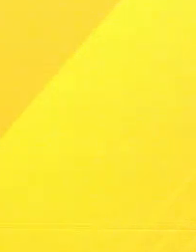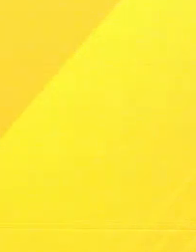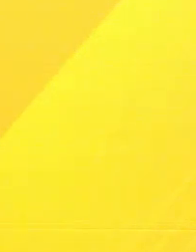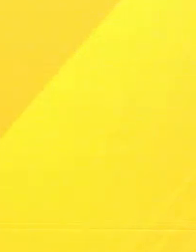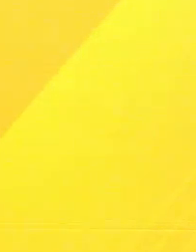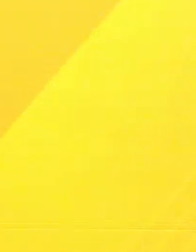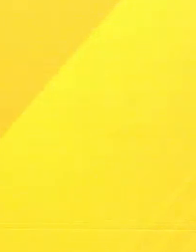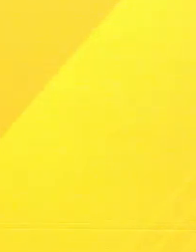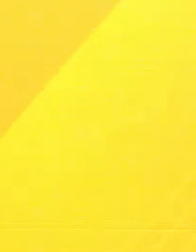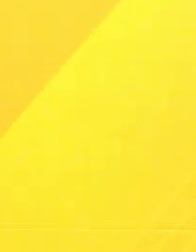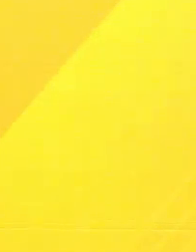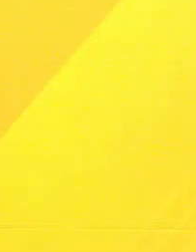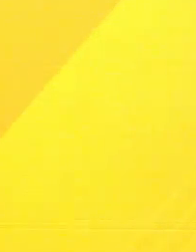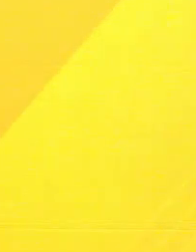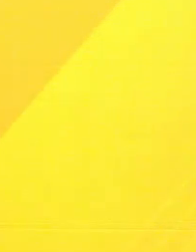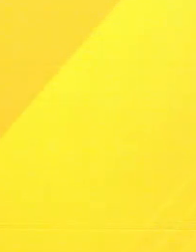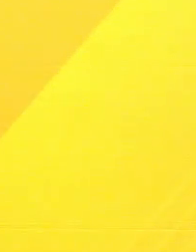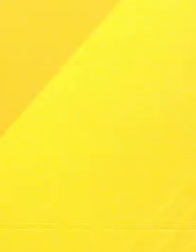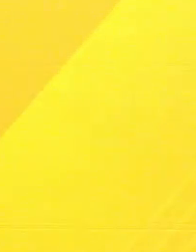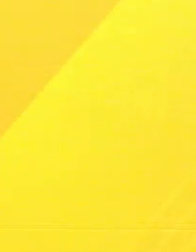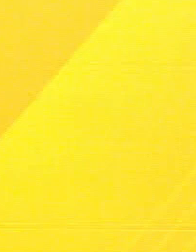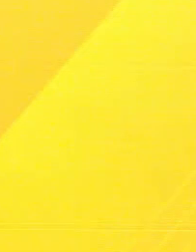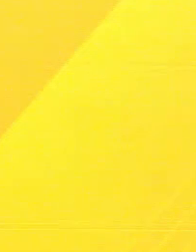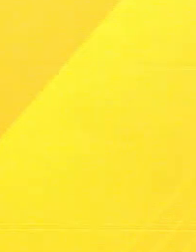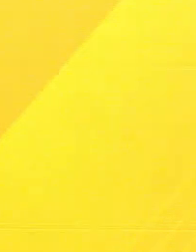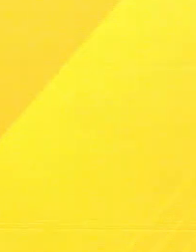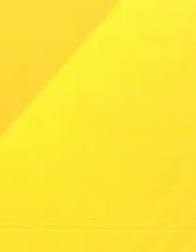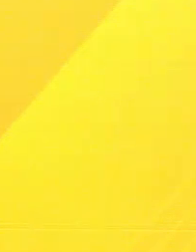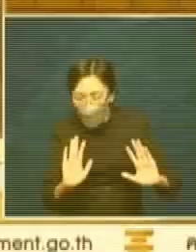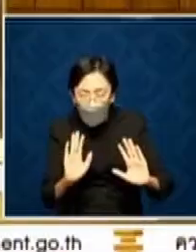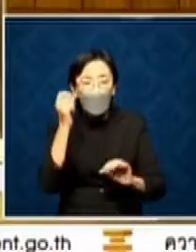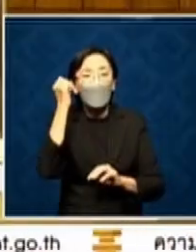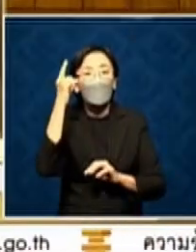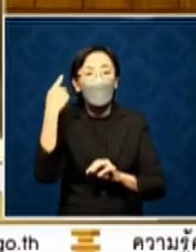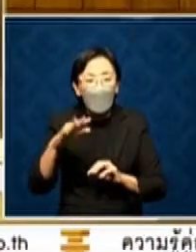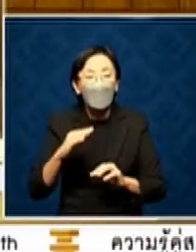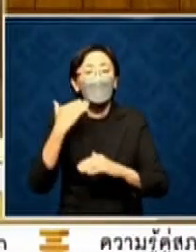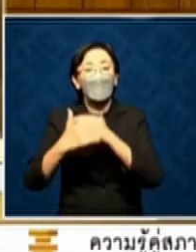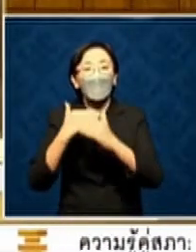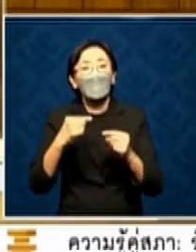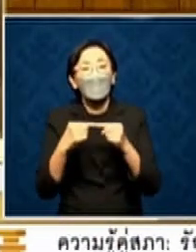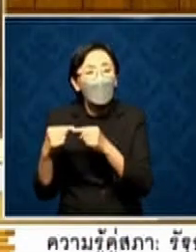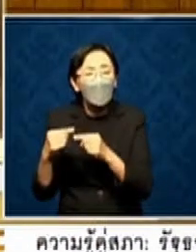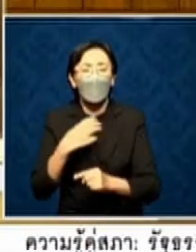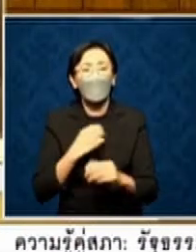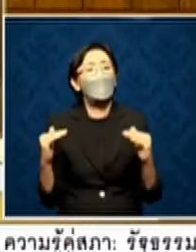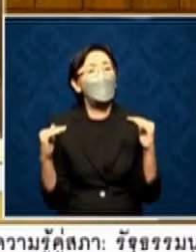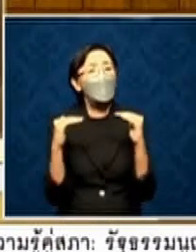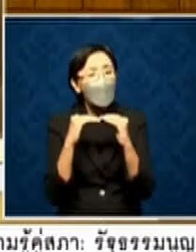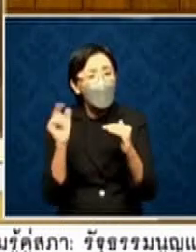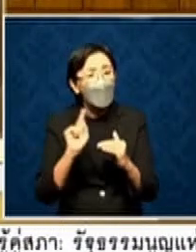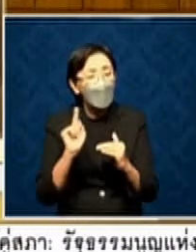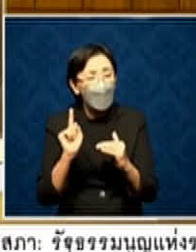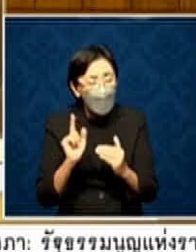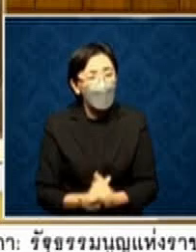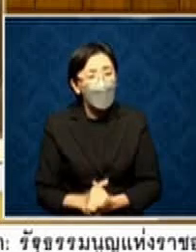ขายังเป็นผู้นำรัฐบาลอยู่บ้านเมืองไปไม่รอด ไปไม่รอดนะ แล้วก็ถามบอกว่าถ้าท่านมีข้อเสนออะไรนะเสนอมาให้ผม